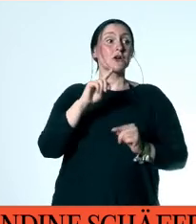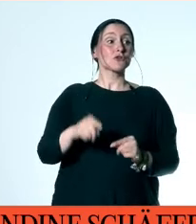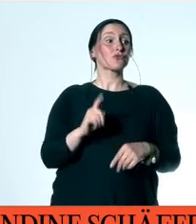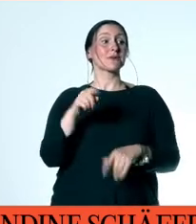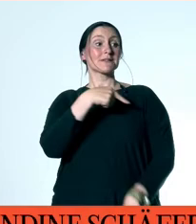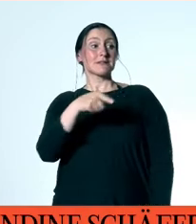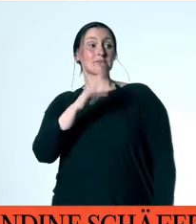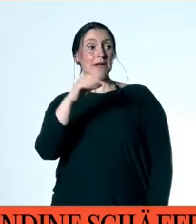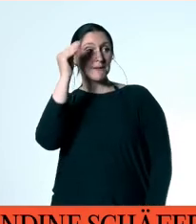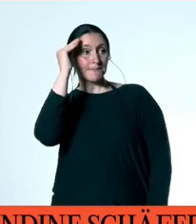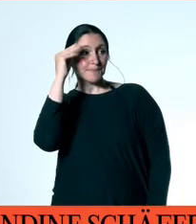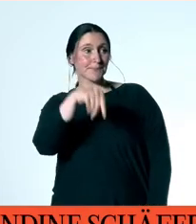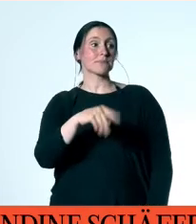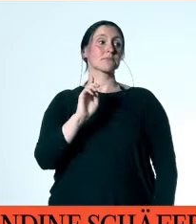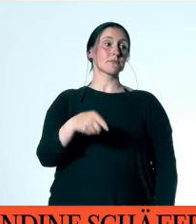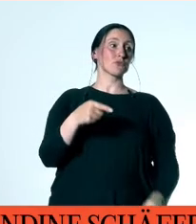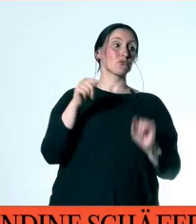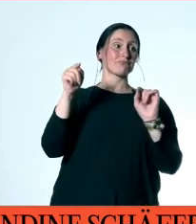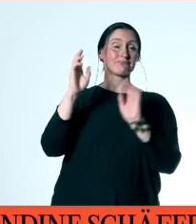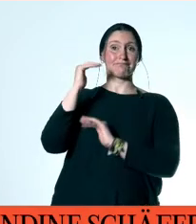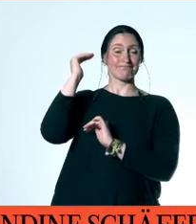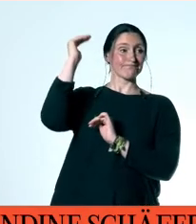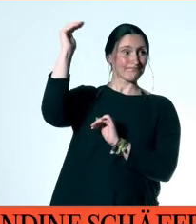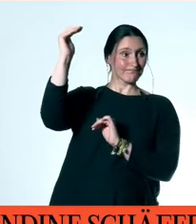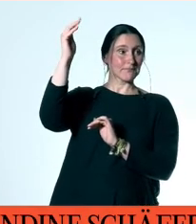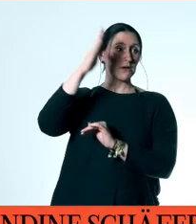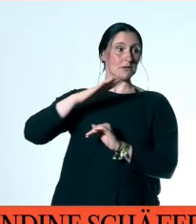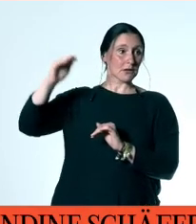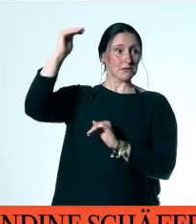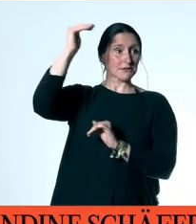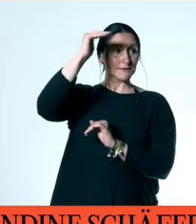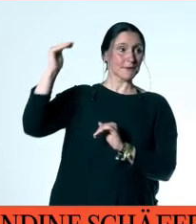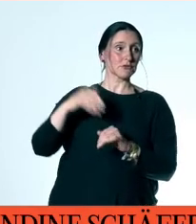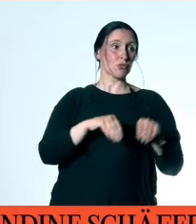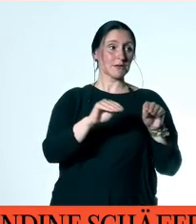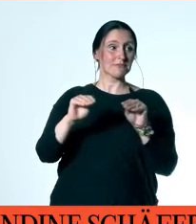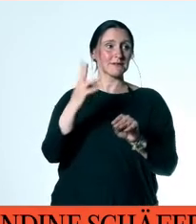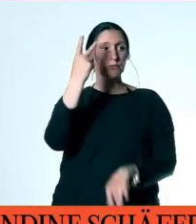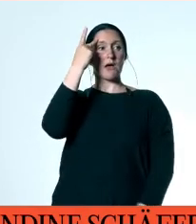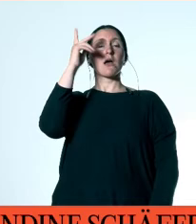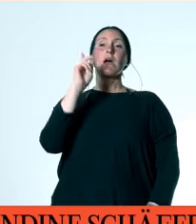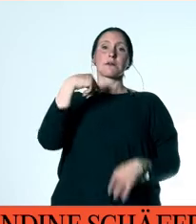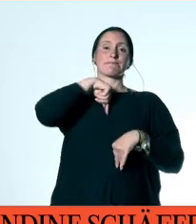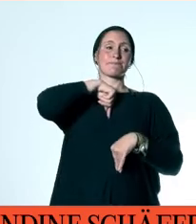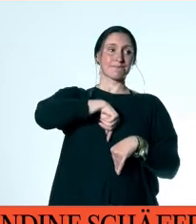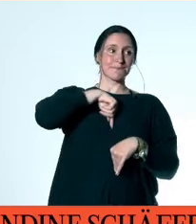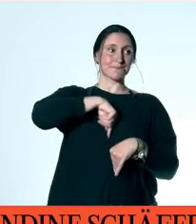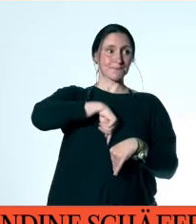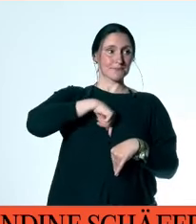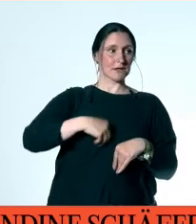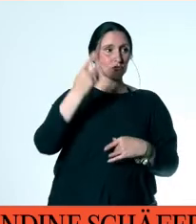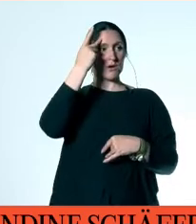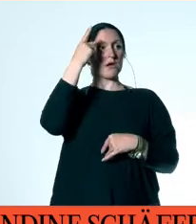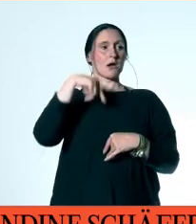dass diese Tradition gelehrt wird. Wir wollen wirklich, dass die Jungen auch die Alten dann repräsentieren, dass sie da sind, wenn wir einmal nicht mehr da